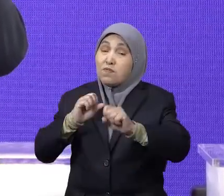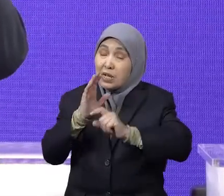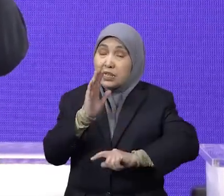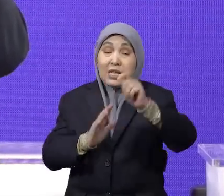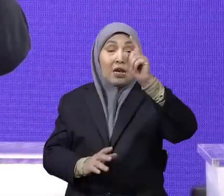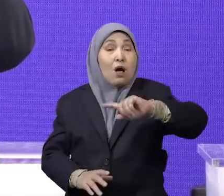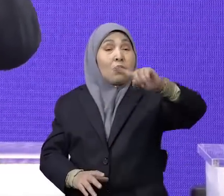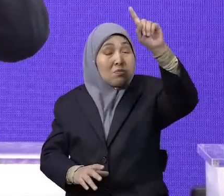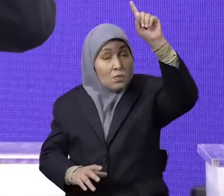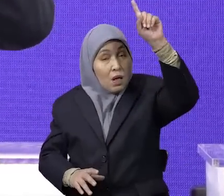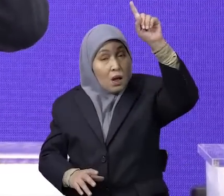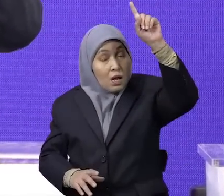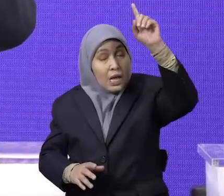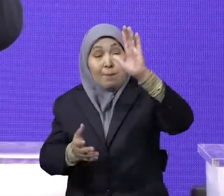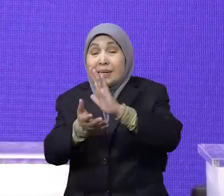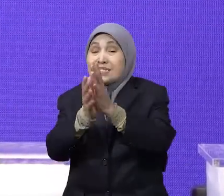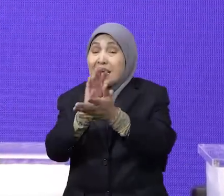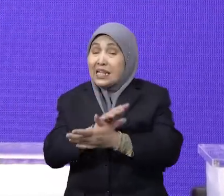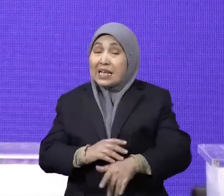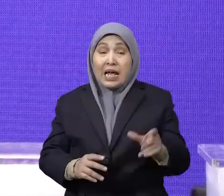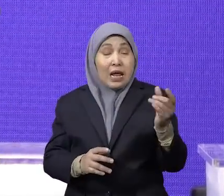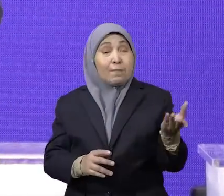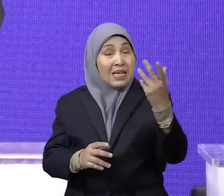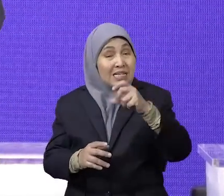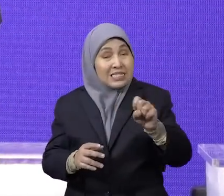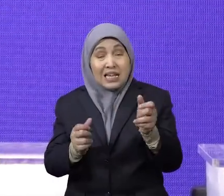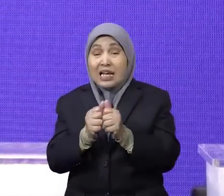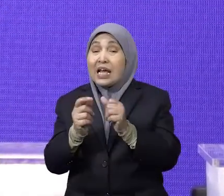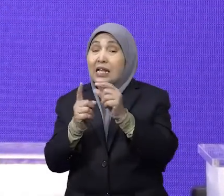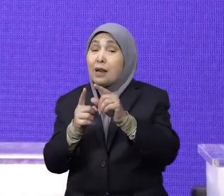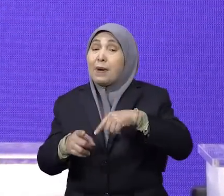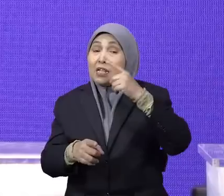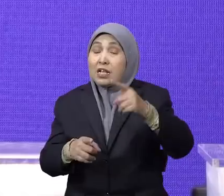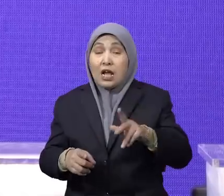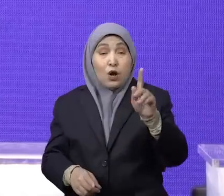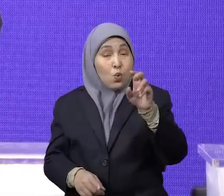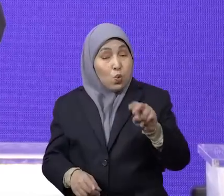sifat ketinggian Allah Ta'ala yang menjadikan Nabi Isa itu dengan kalimah yang